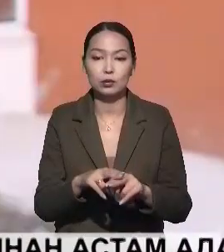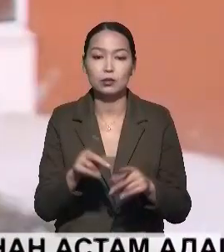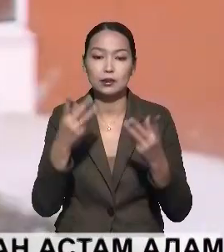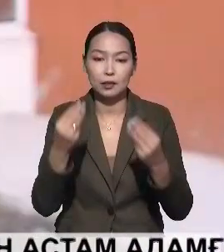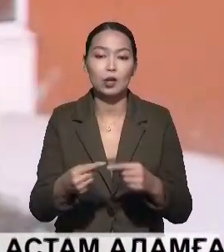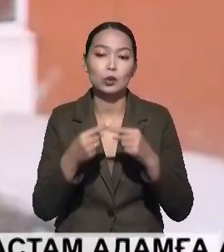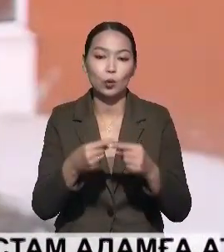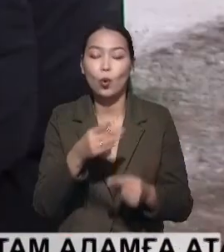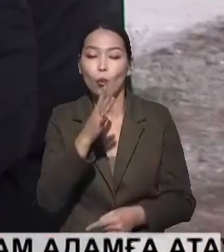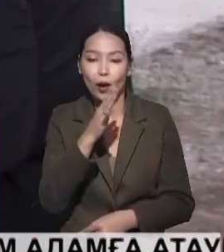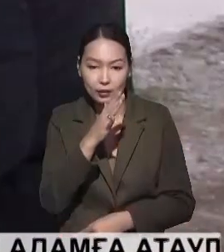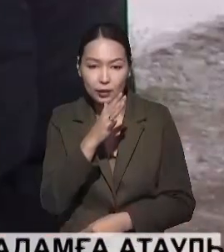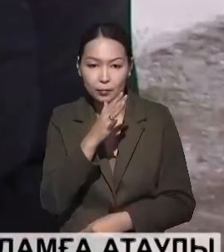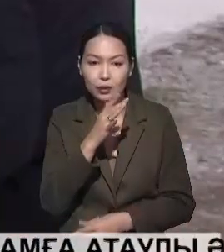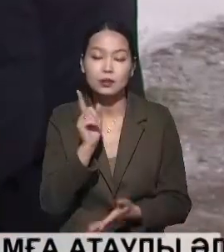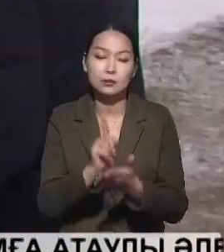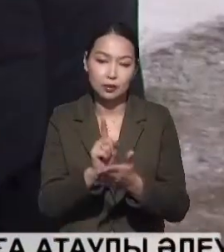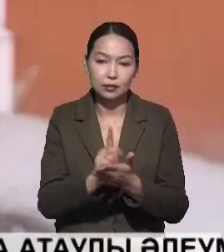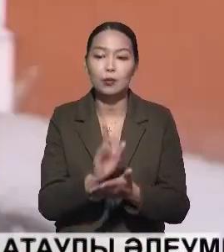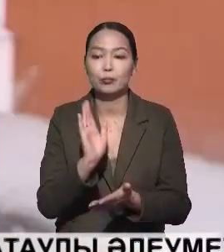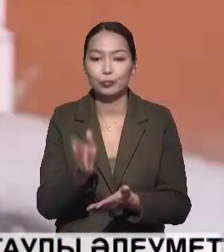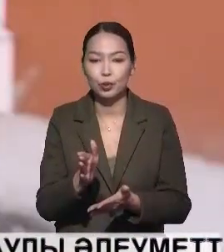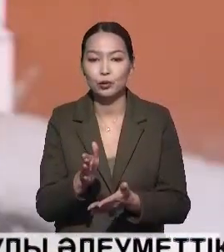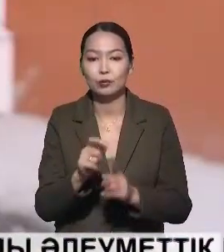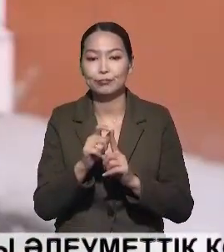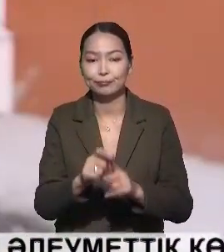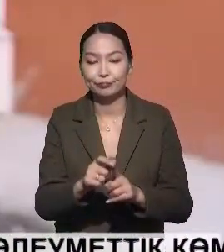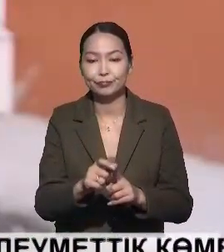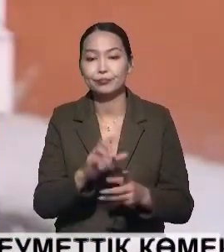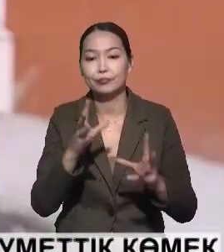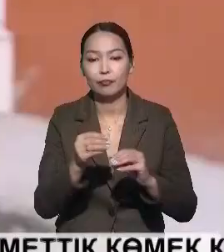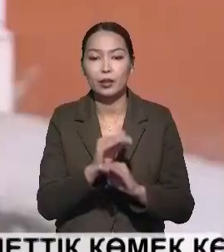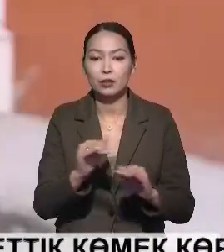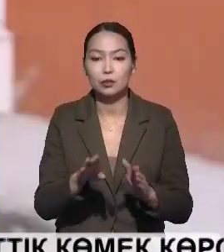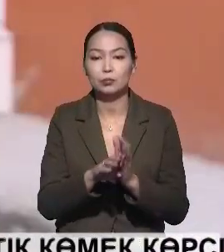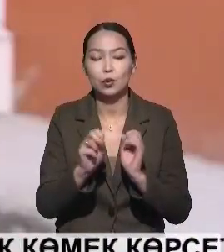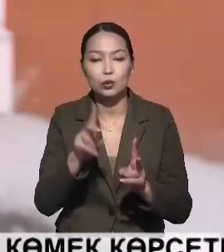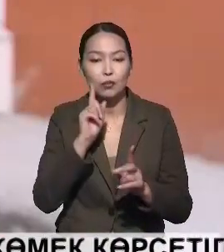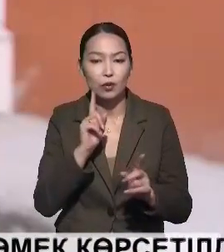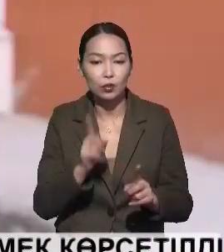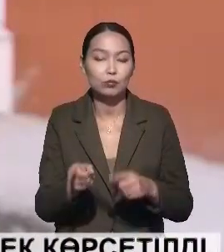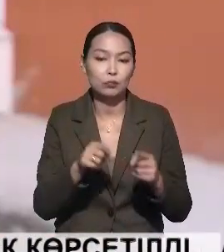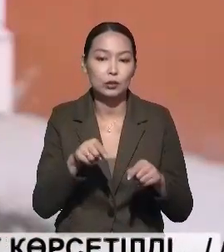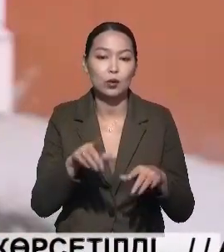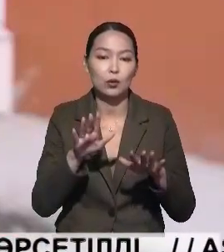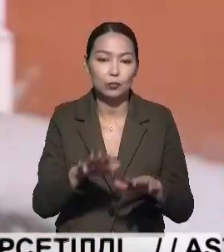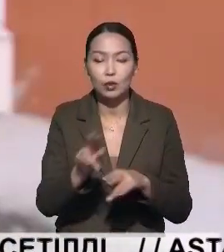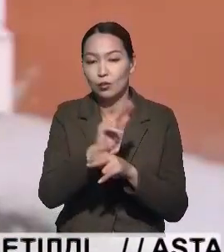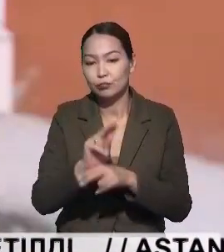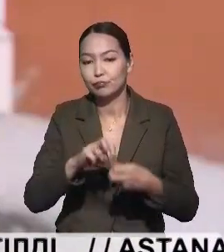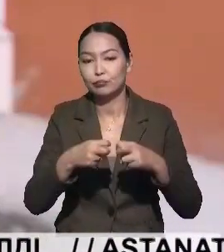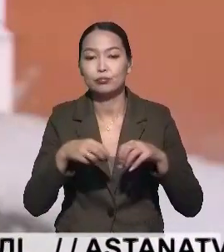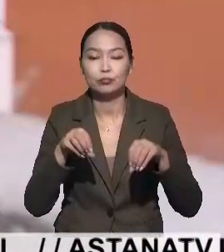нақты уақыттар мен тапсырмалар берілетін болады. Бастан аяқ балалар қауіпсіз жерде келіп, осы мектепте оқығанға дейін партияның